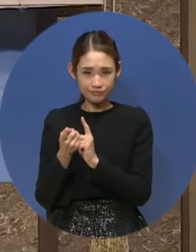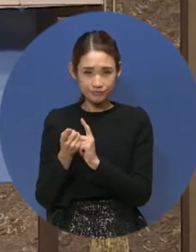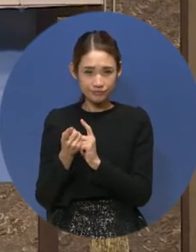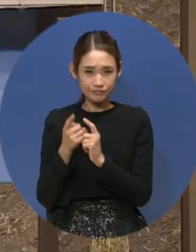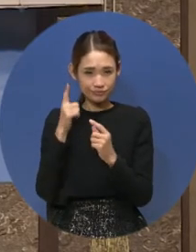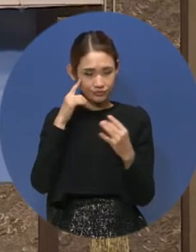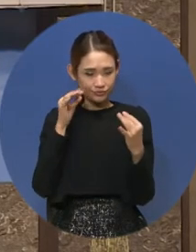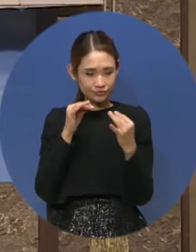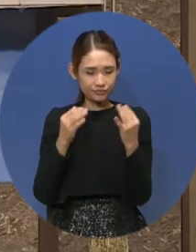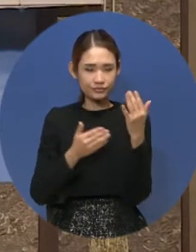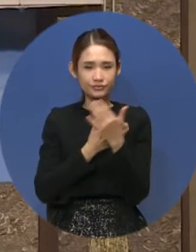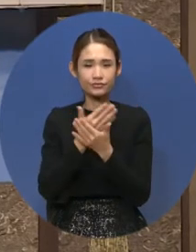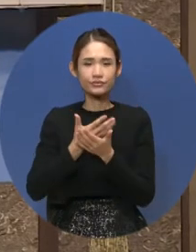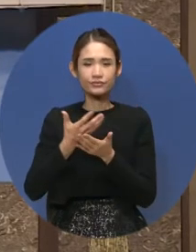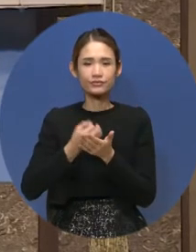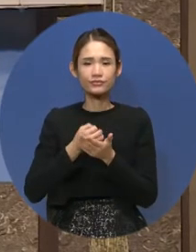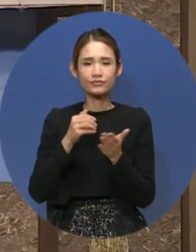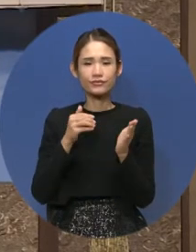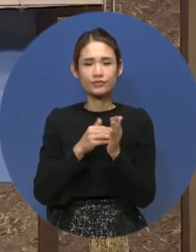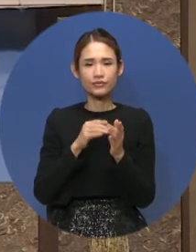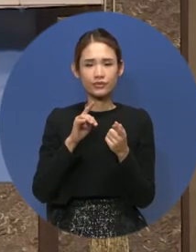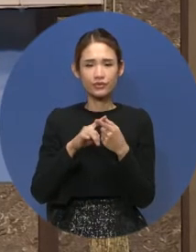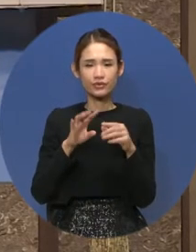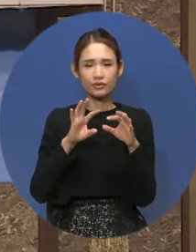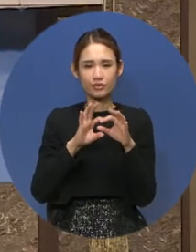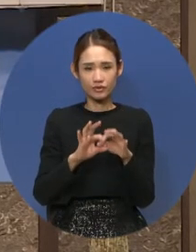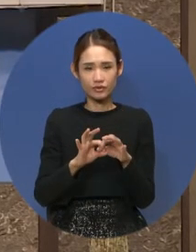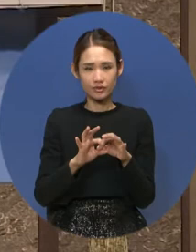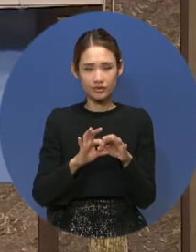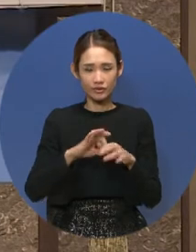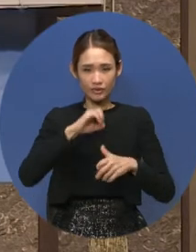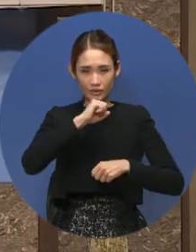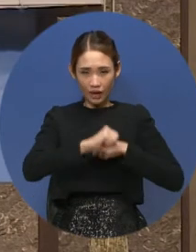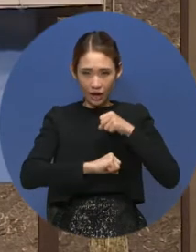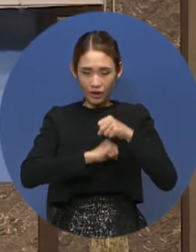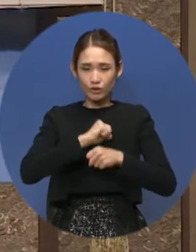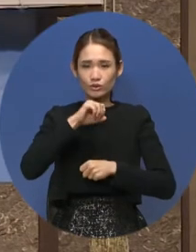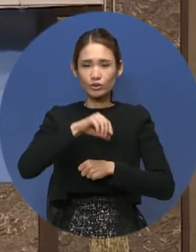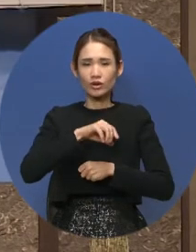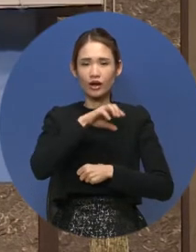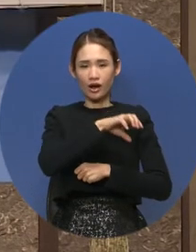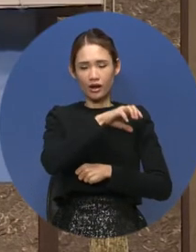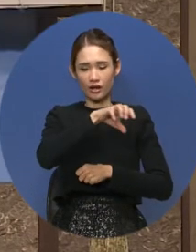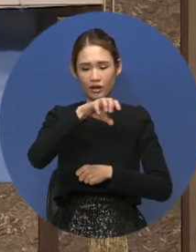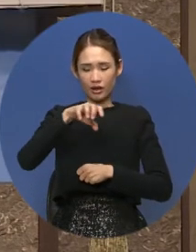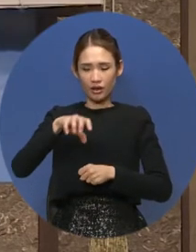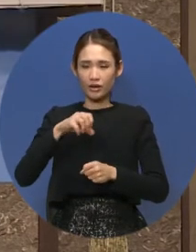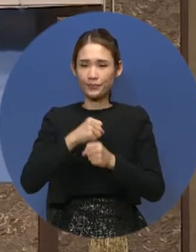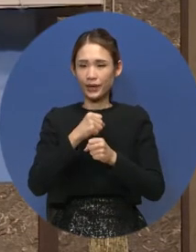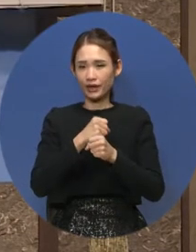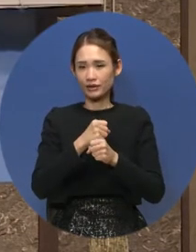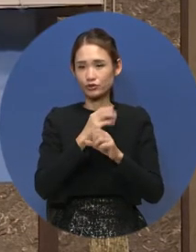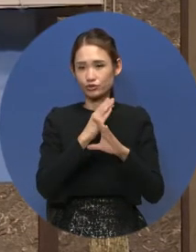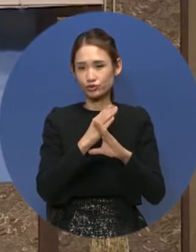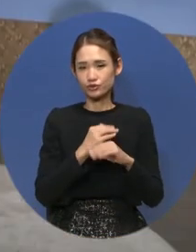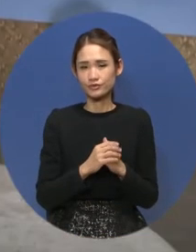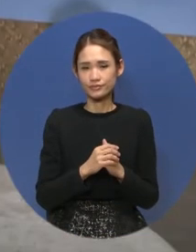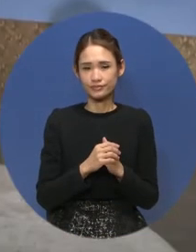얻고 해서 그런 부분을 위해서 청소년 자율 공간을 각 동에 하나하나씩 만들어 가고